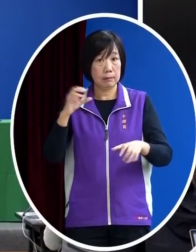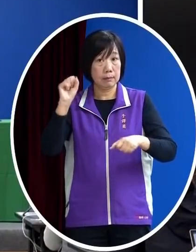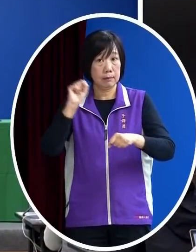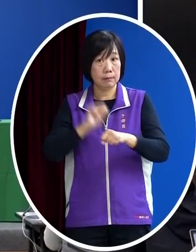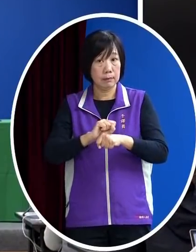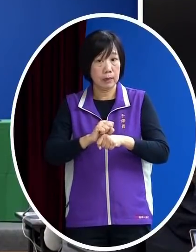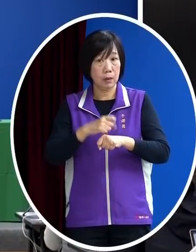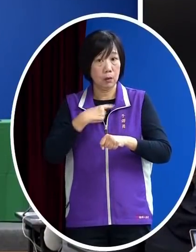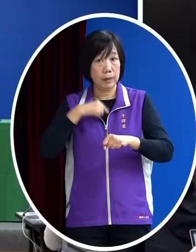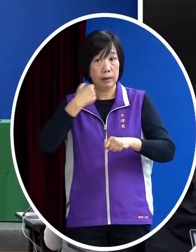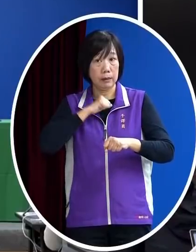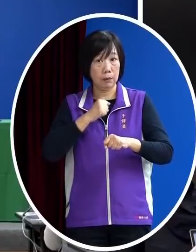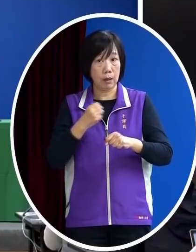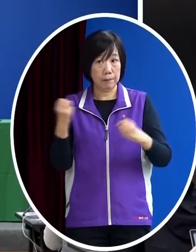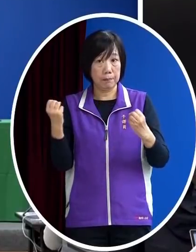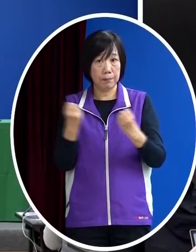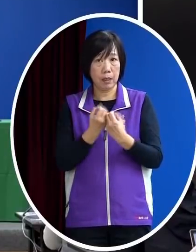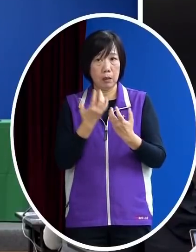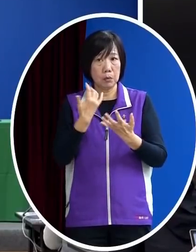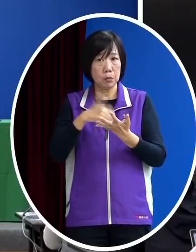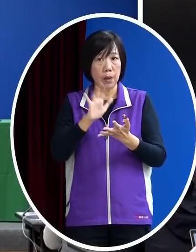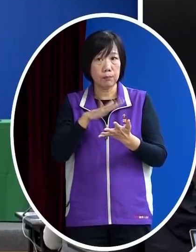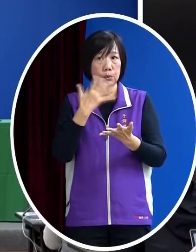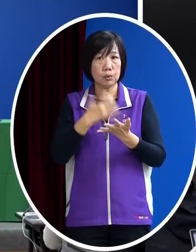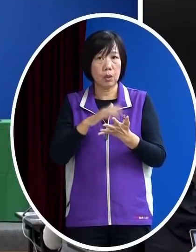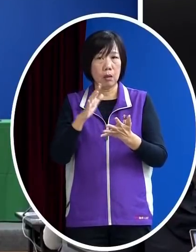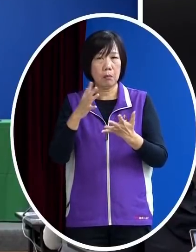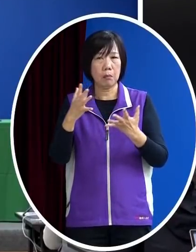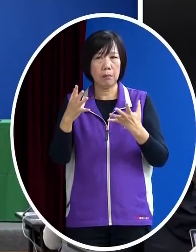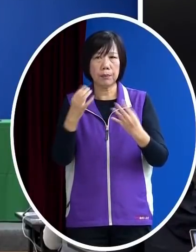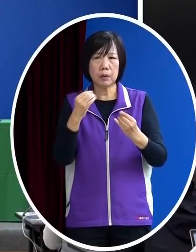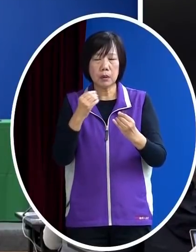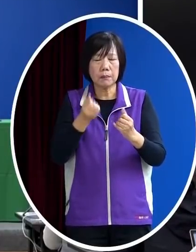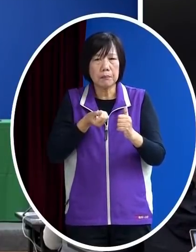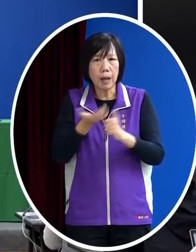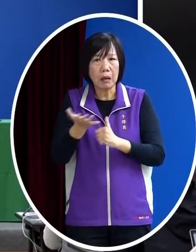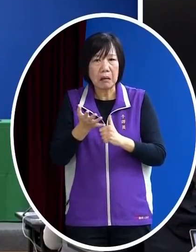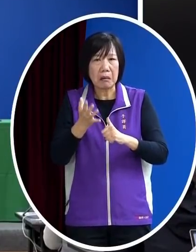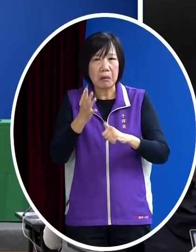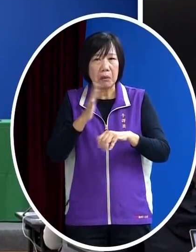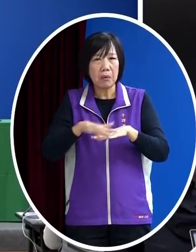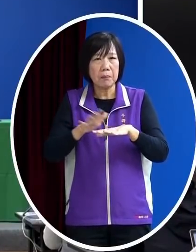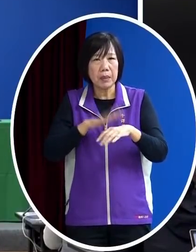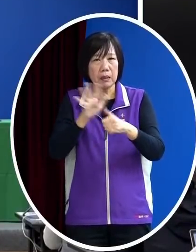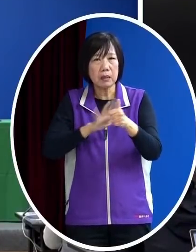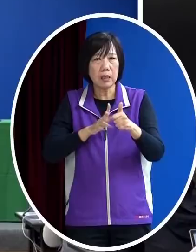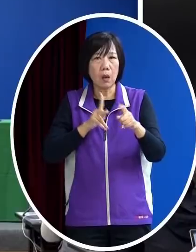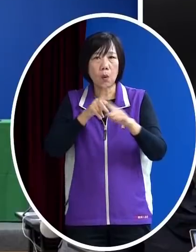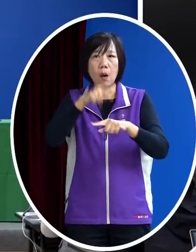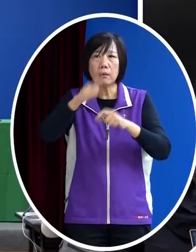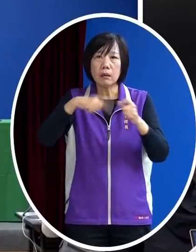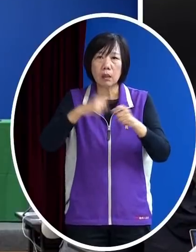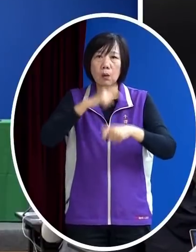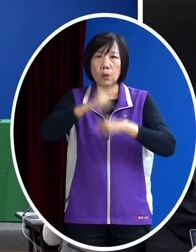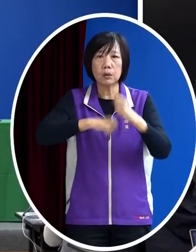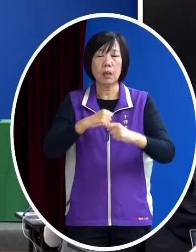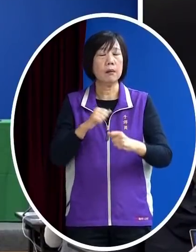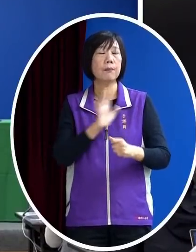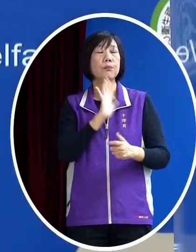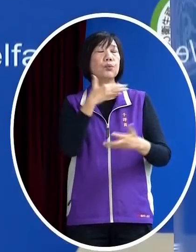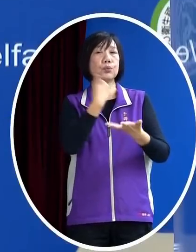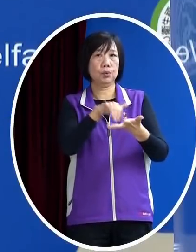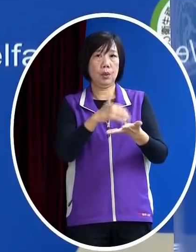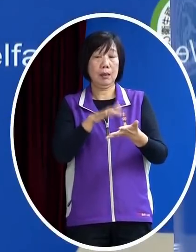771本土病例算不算不明感染源？那这样会不会影响到就是跨年活动的举办？ 不会，它不算是，它算